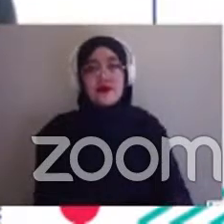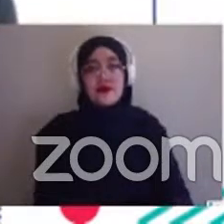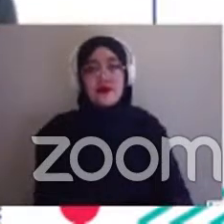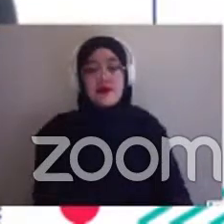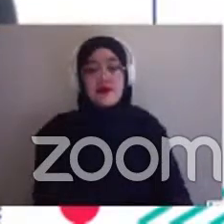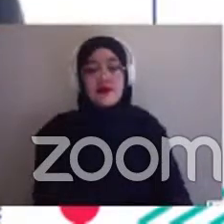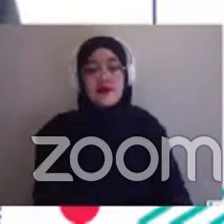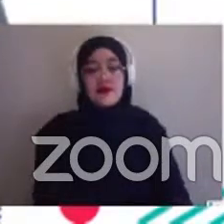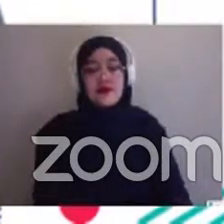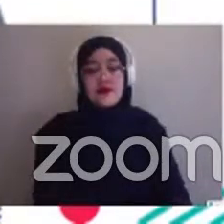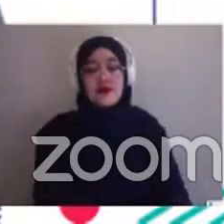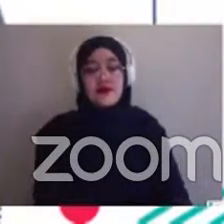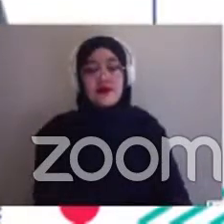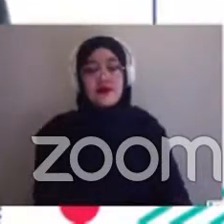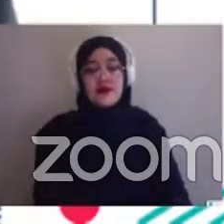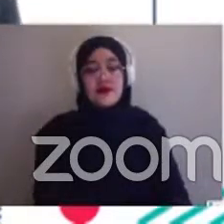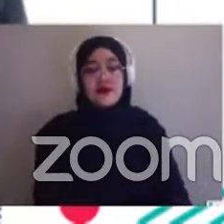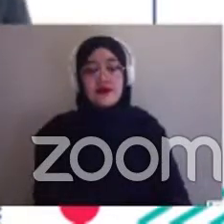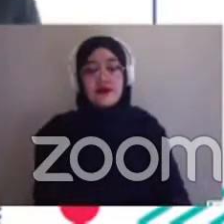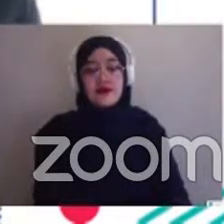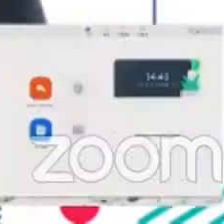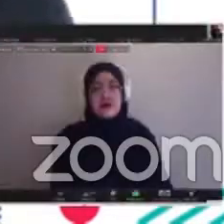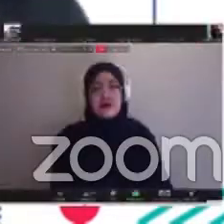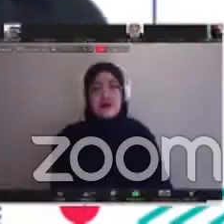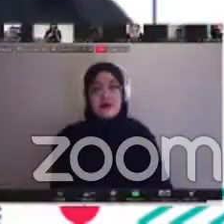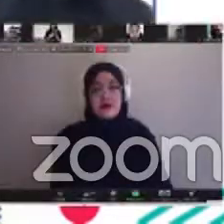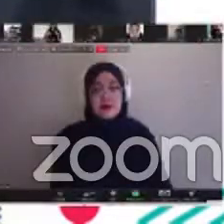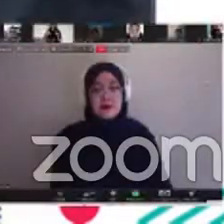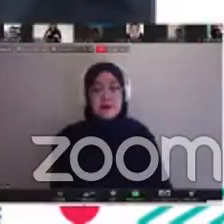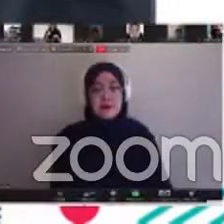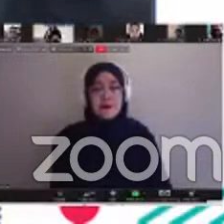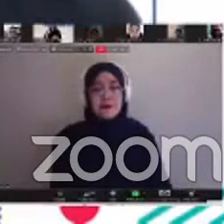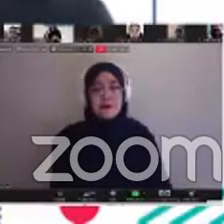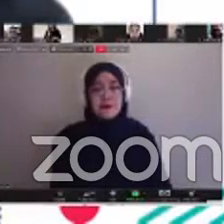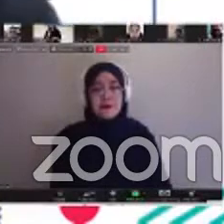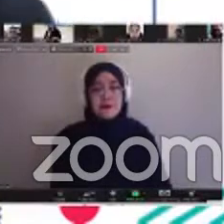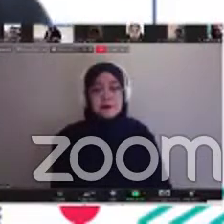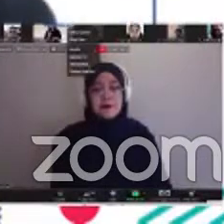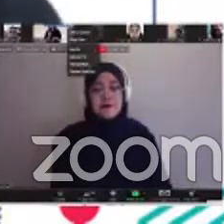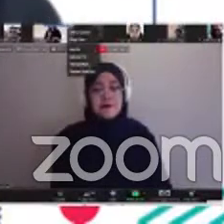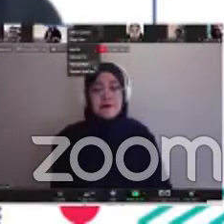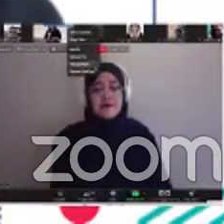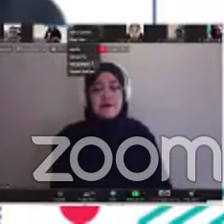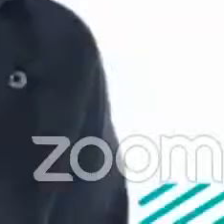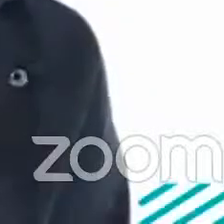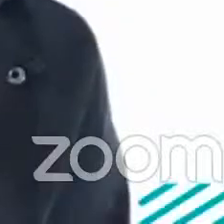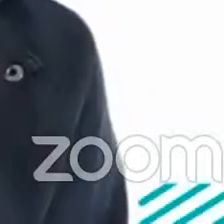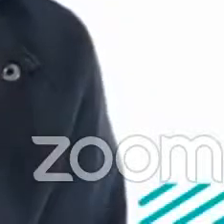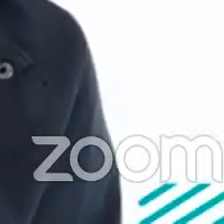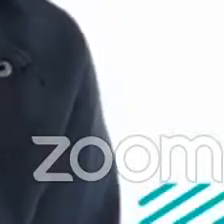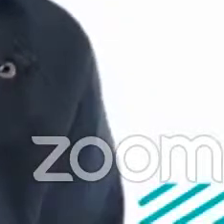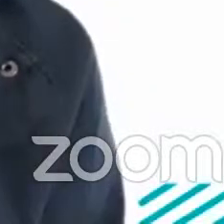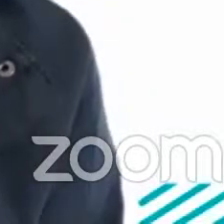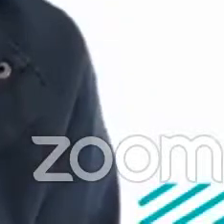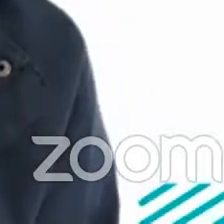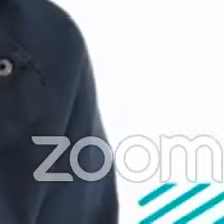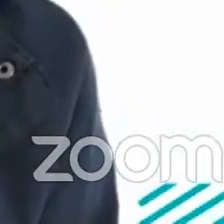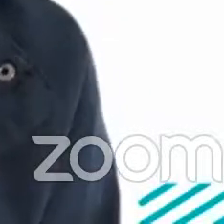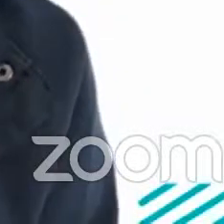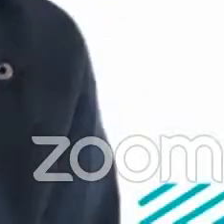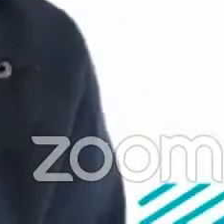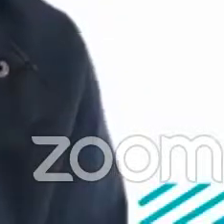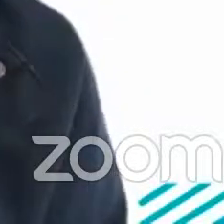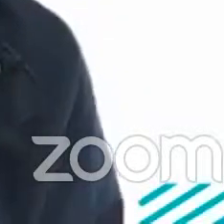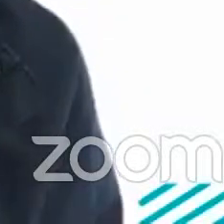dari ekosistem digital. Kita justru membutuhkan mereka karena ini adalah bagian dari upaya mengetes sejauh mana sistem keamanan yang dimiliki